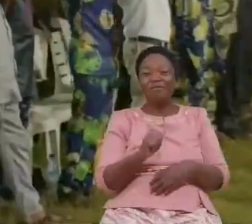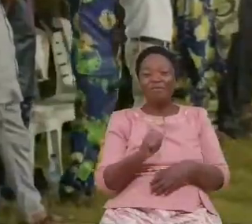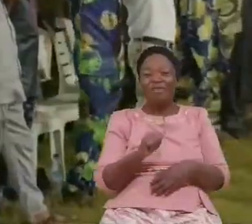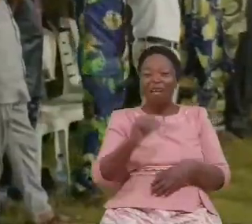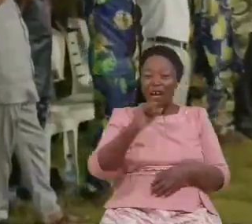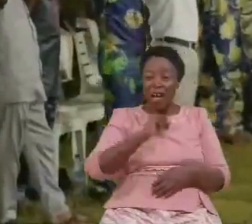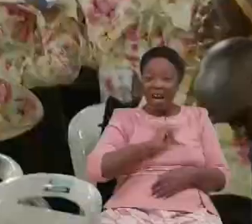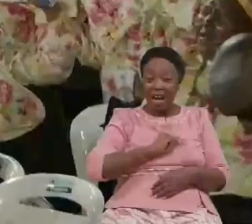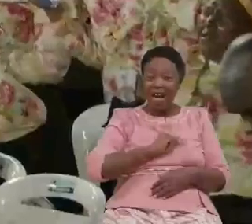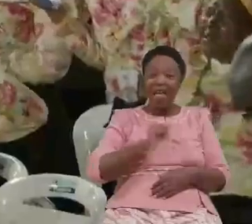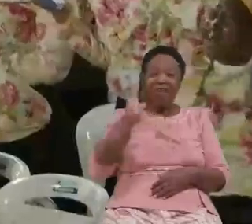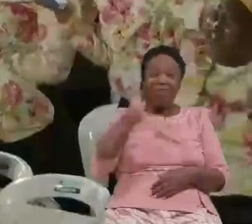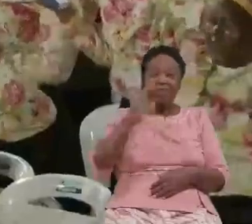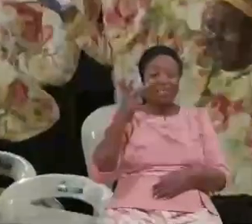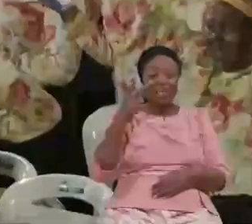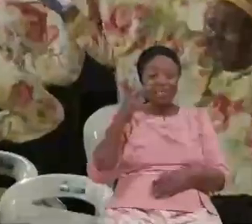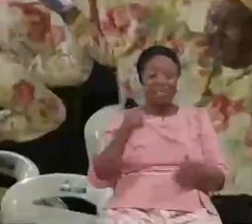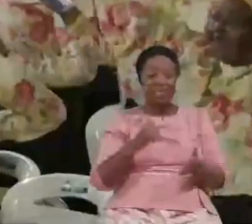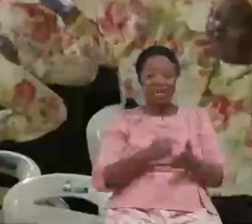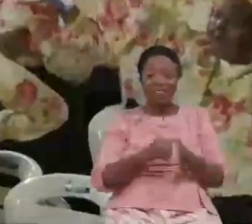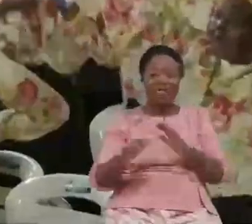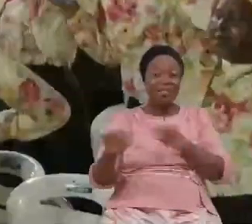je le verrai accompli